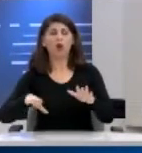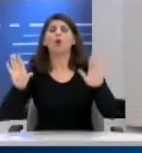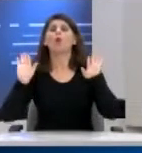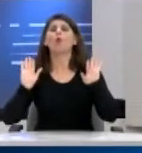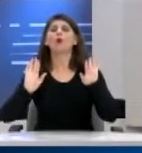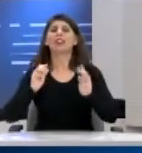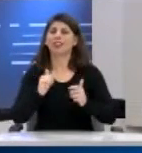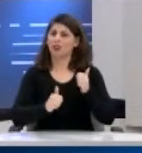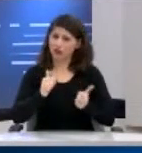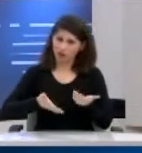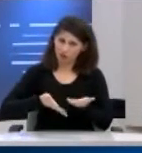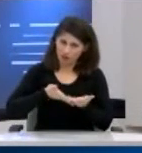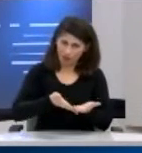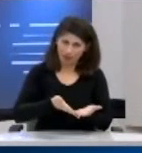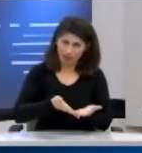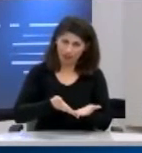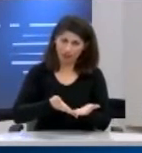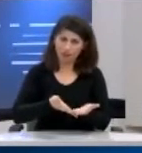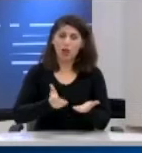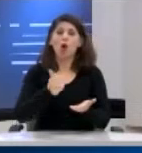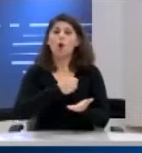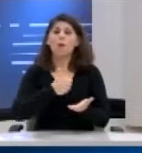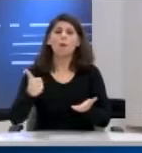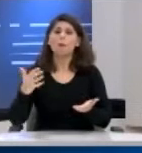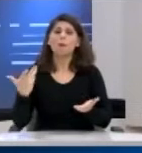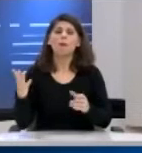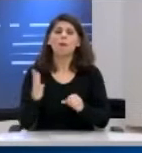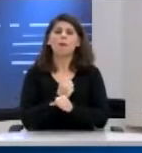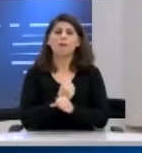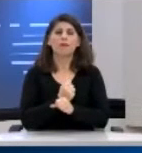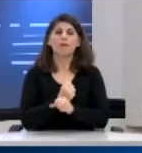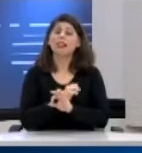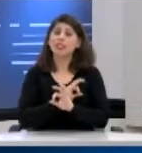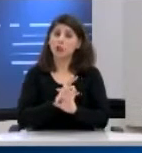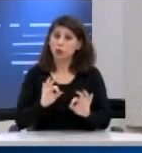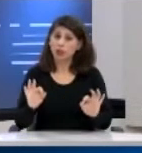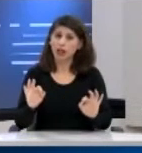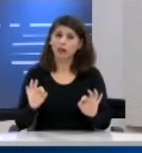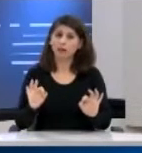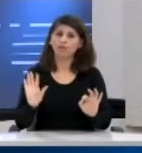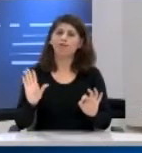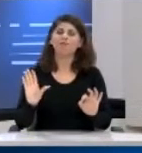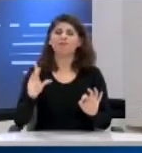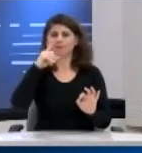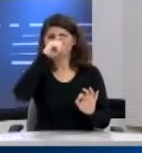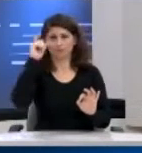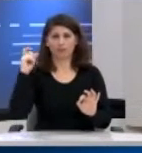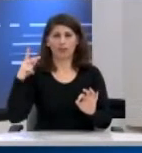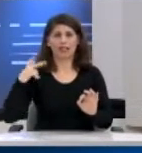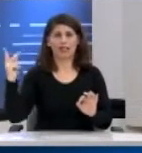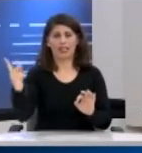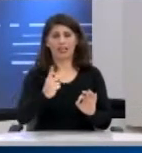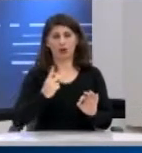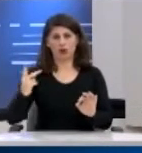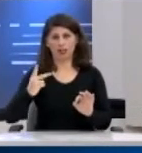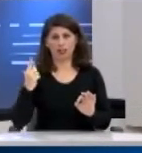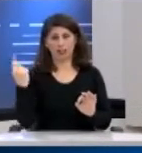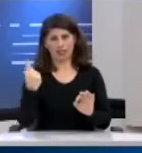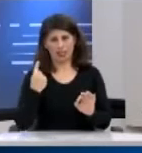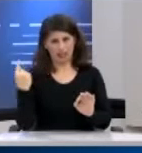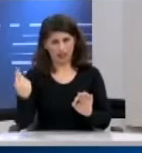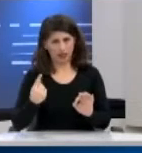βοηθά. Το μόνο που πετυχαίνουν με βεβαιότητα είναι να δυσχεραίνουν τις κοινωνικές συνθήκες, να διαρριγνύουν την κοινωνική